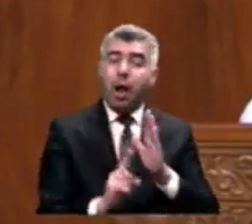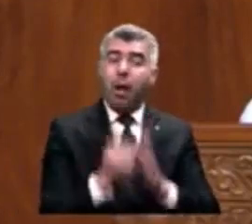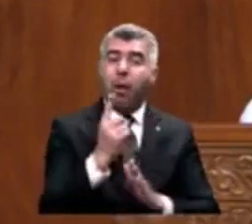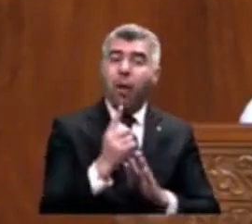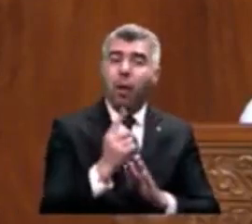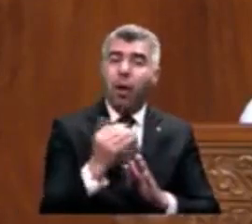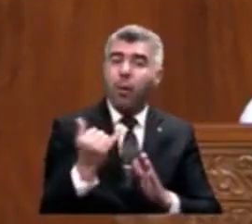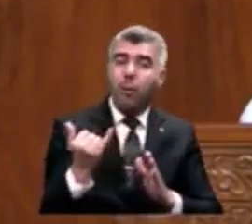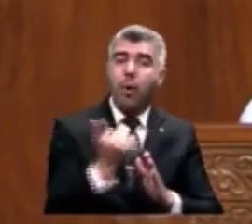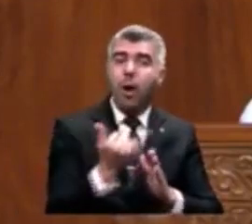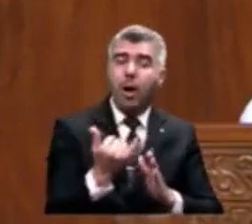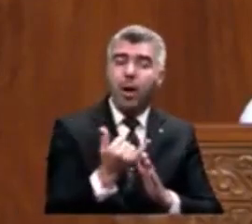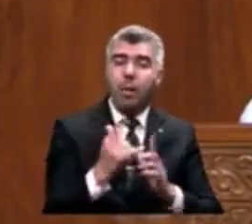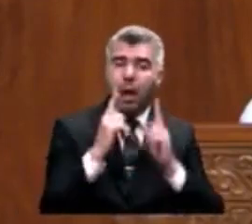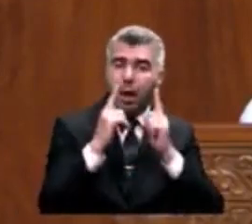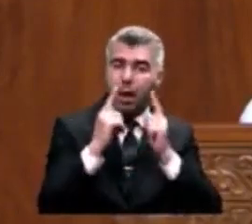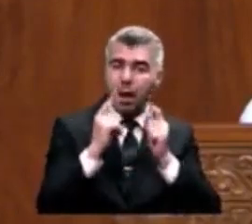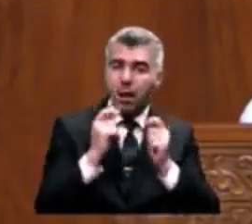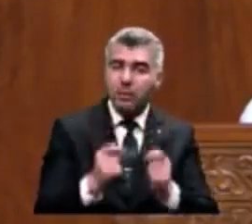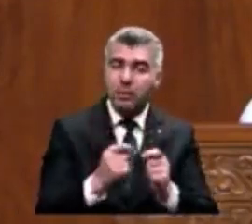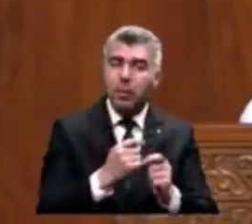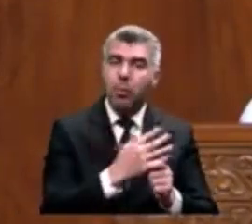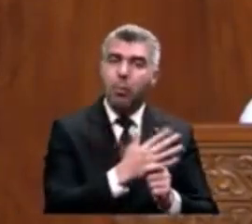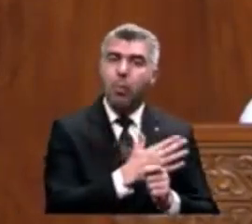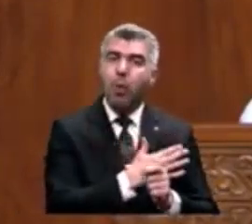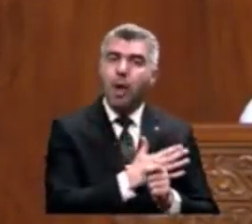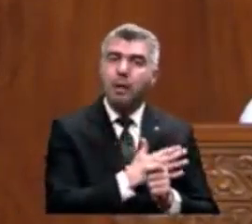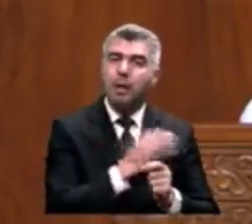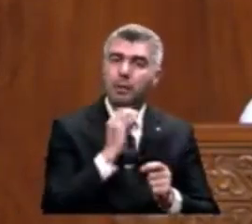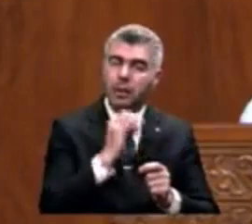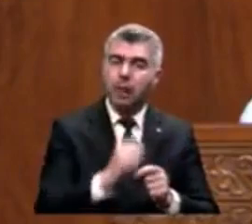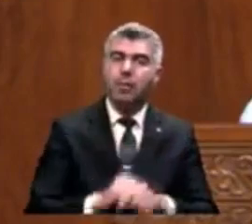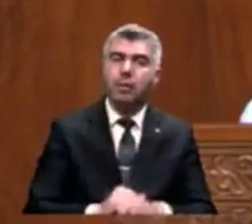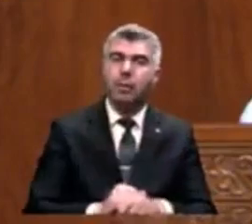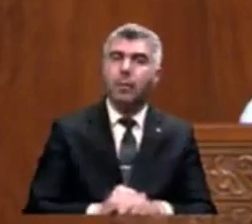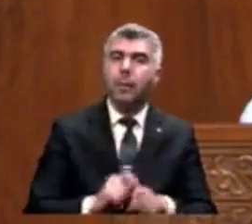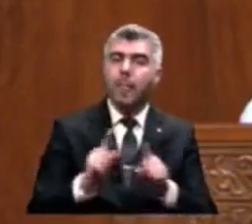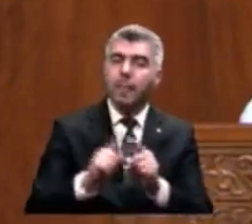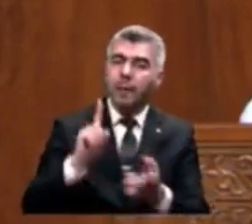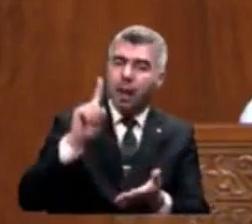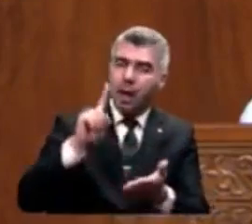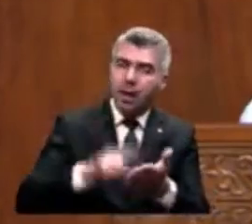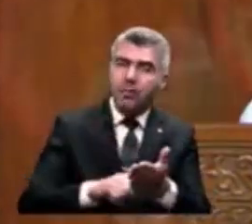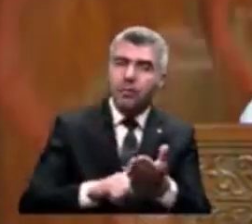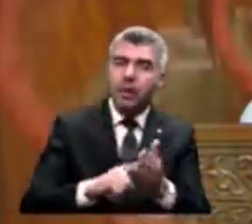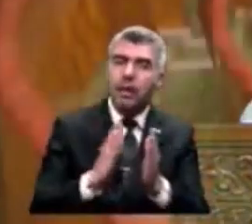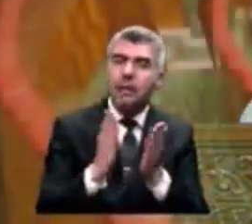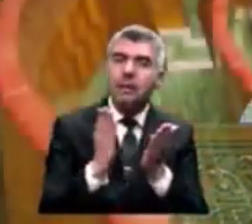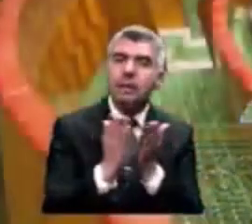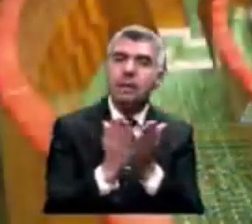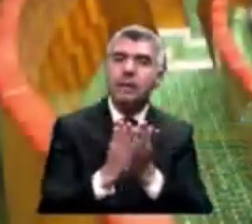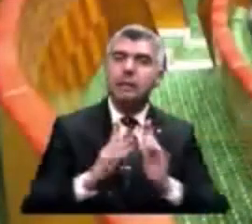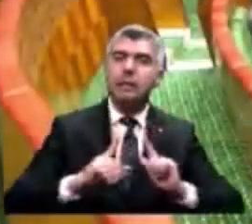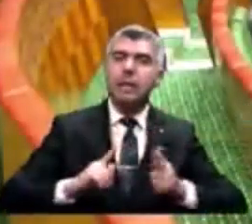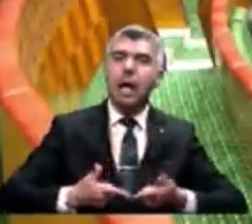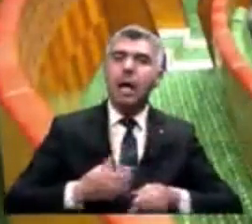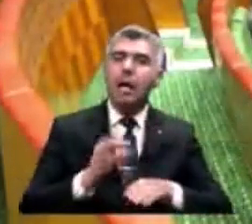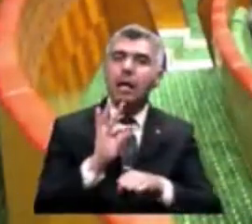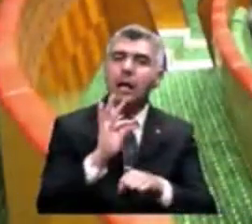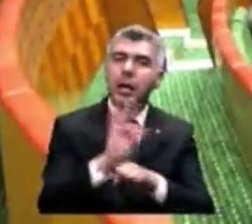وتعزيز التفتح والمواطنة، وكذا تحقيق إلزامية التعليم من خلال